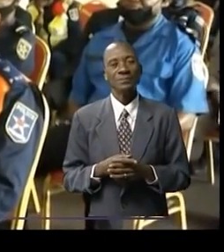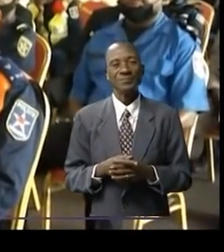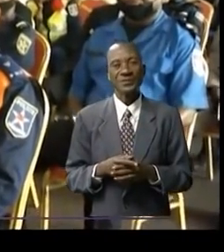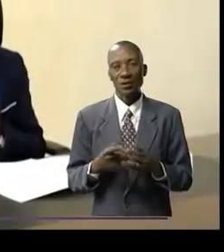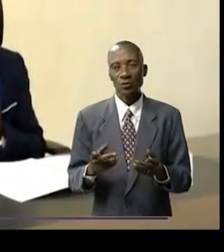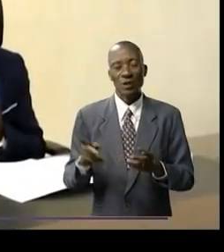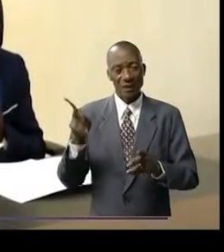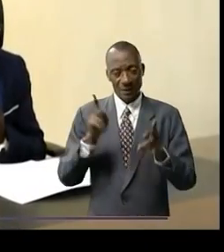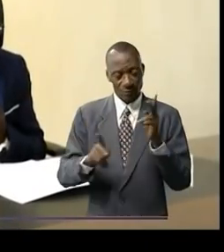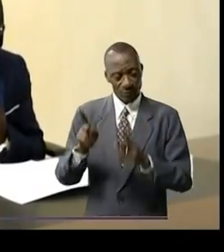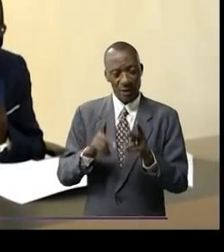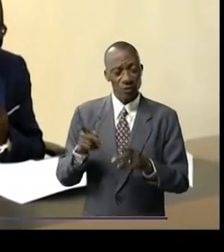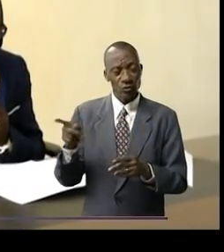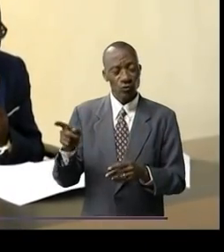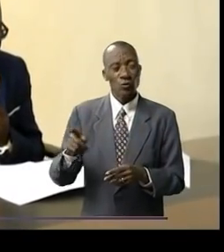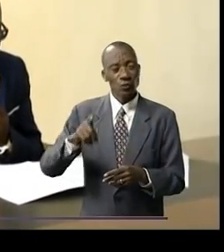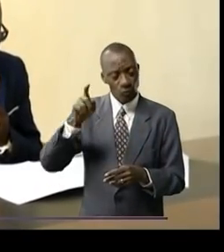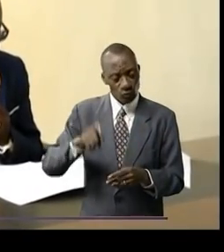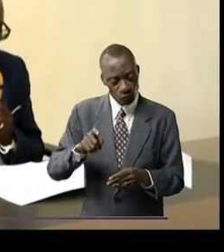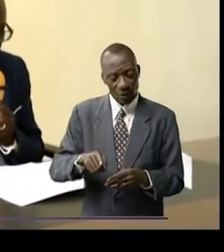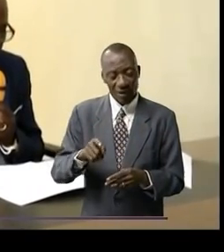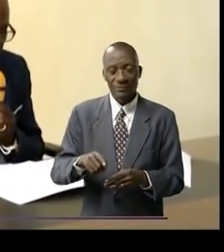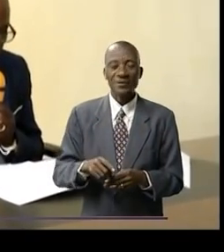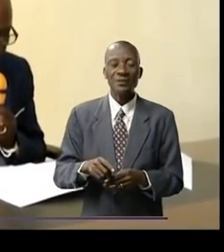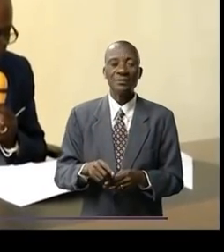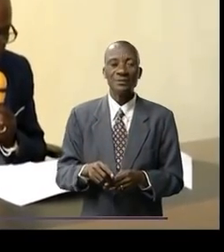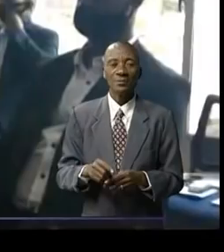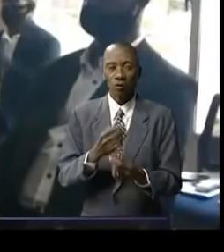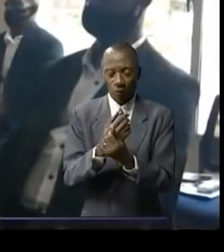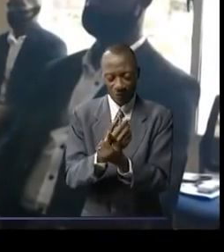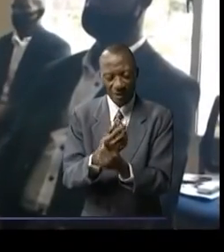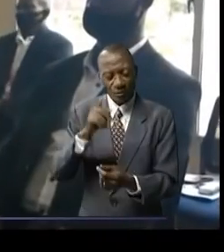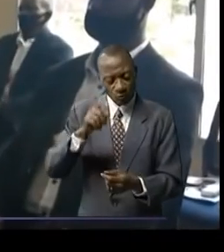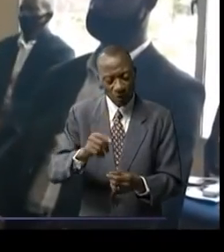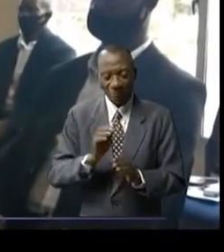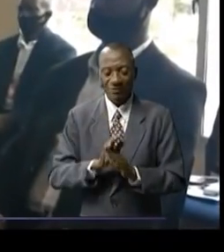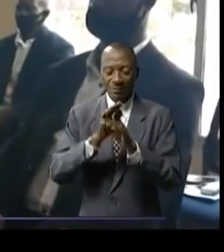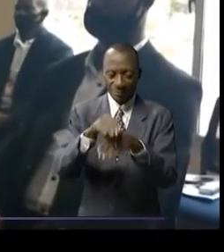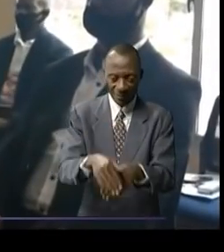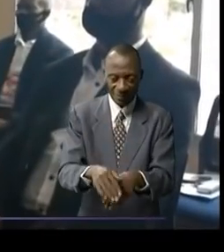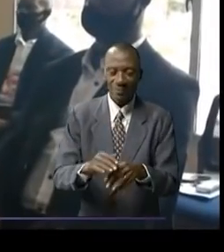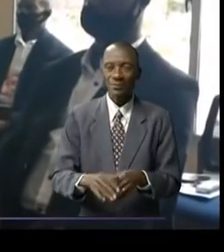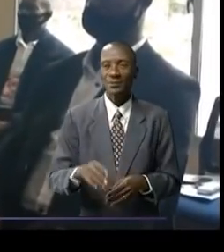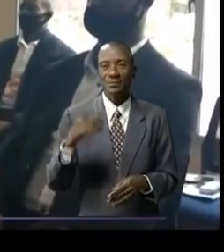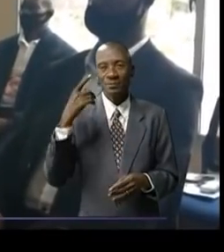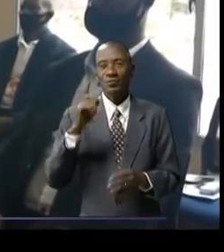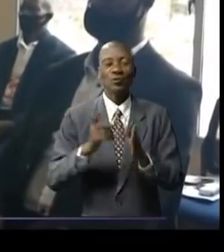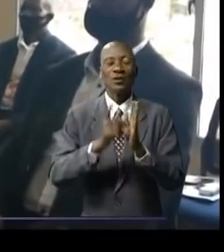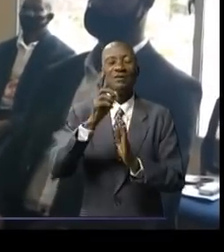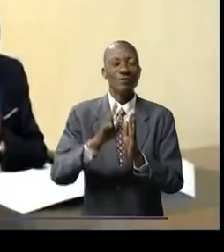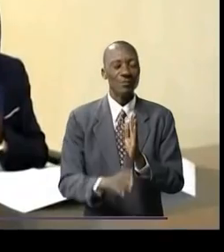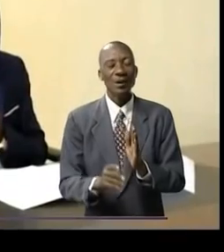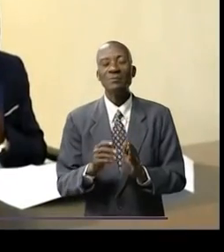soit sensibilisée sur ses obligations fiscales pour une participation